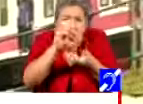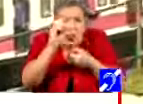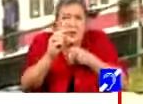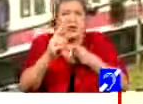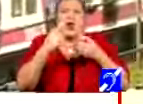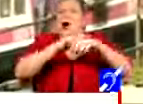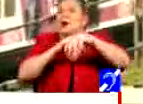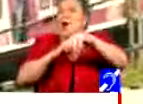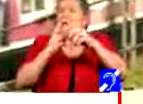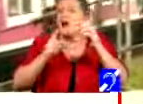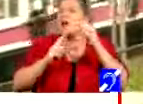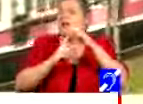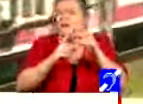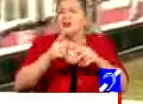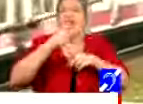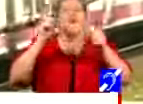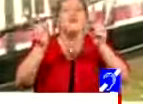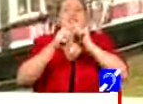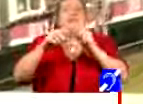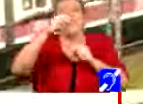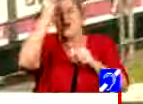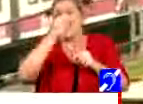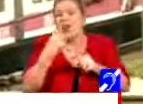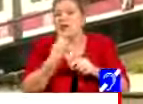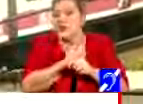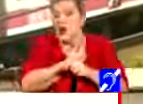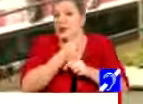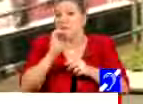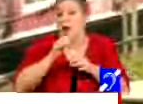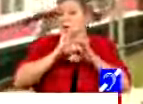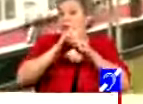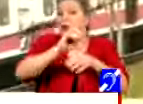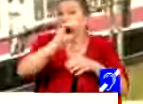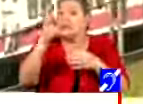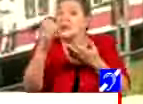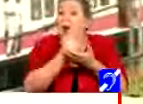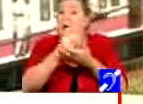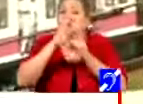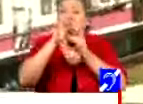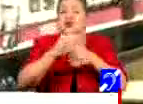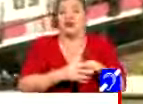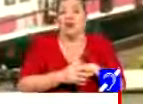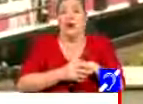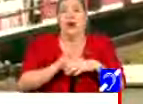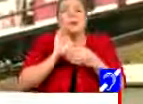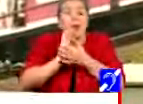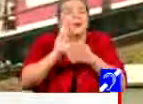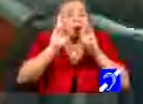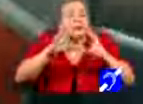orelor de vârf, fie la festivaluri religioase, dar autoritățile nu iau măsurile necesare pentru asigurarea ordinii.